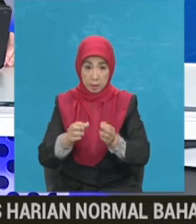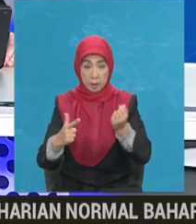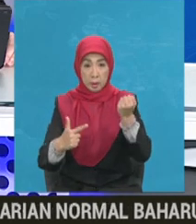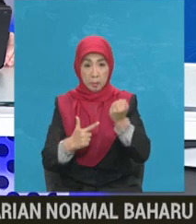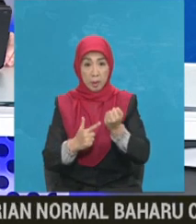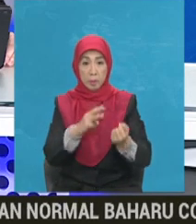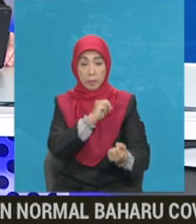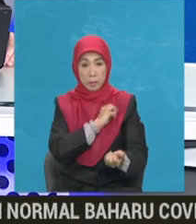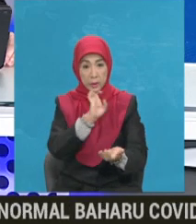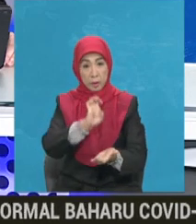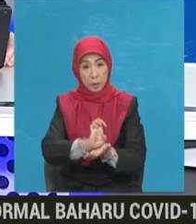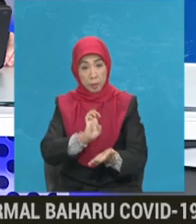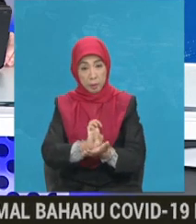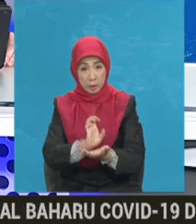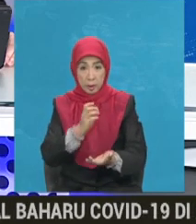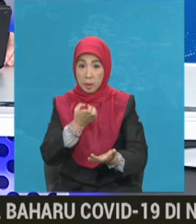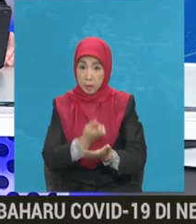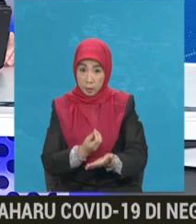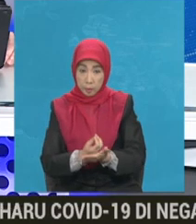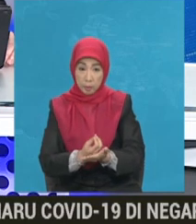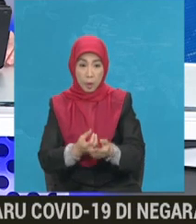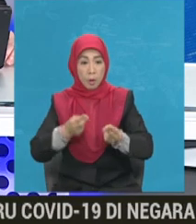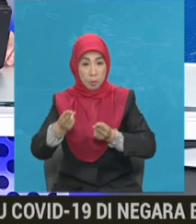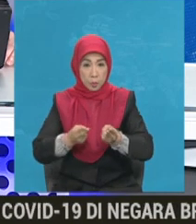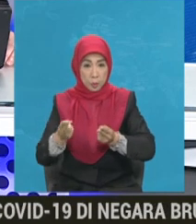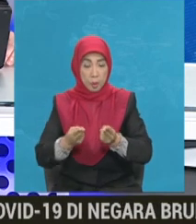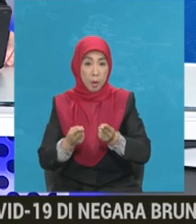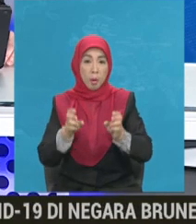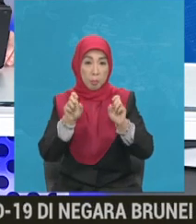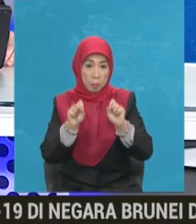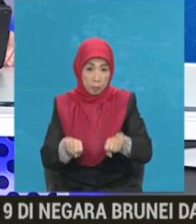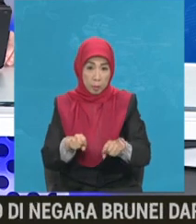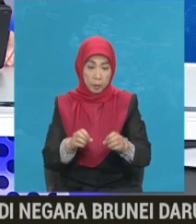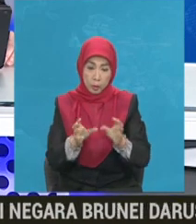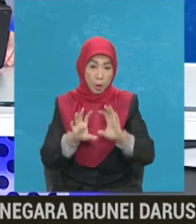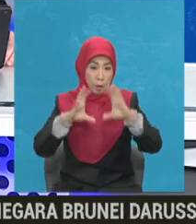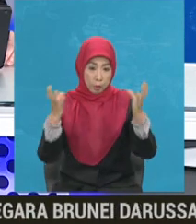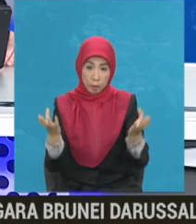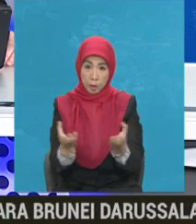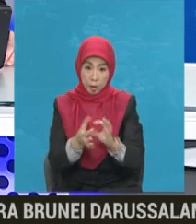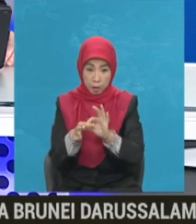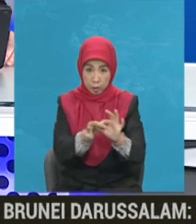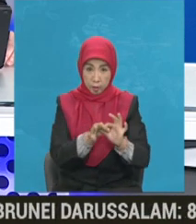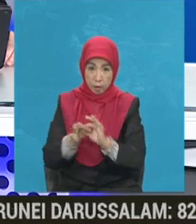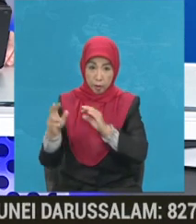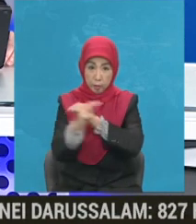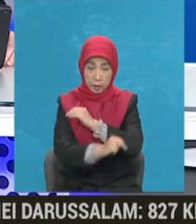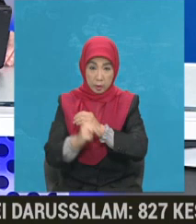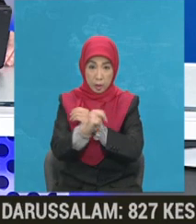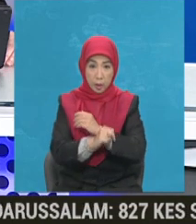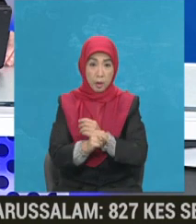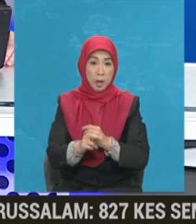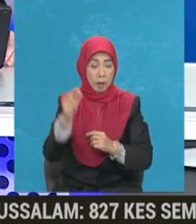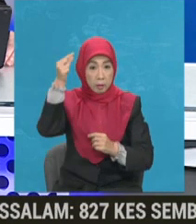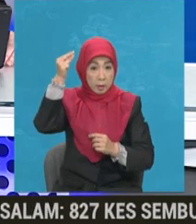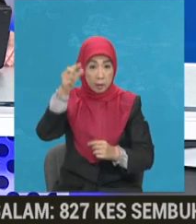Menteri Keuangan dan ekonomi ekonomi lebih banyak usaha diperlukan melalui pendekatan whole Of Nations Samada sektor awam dan